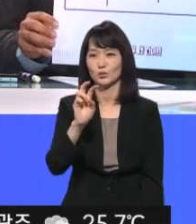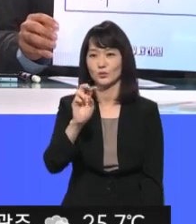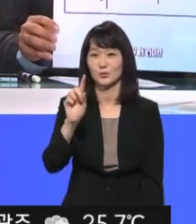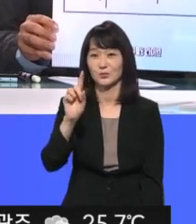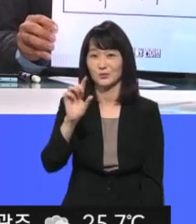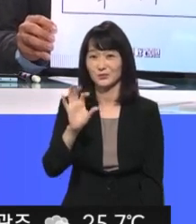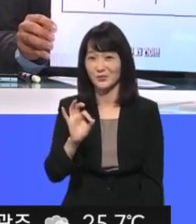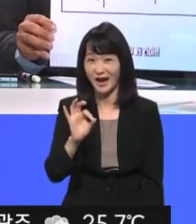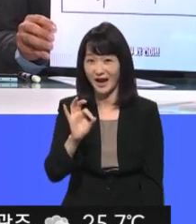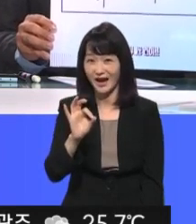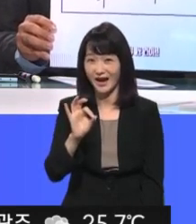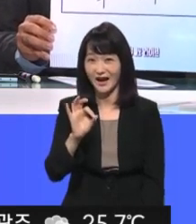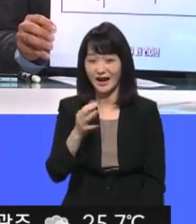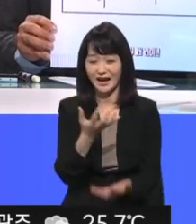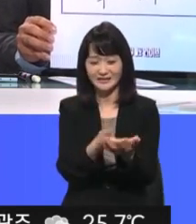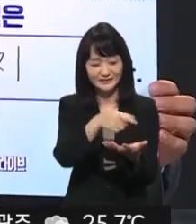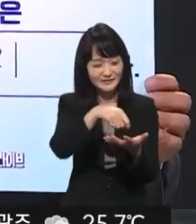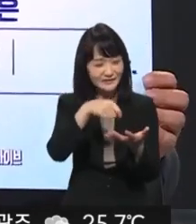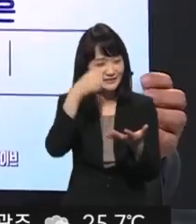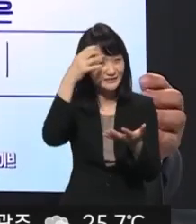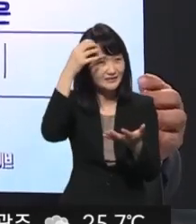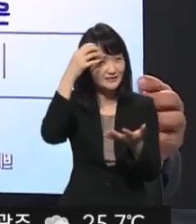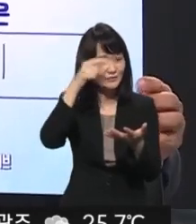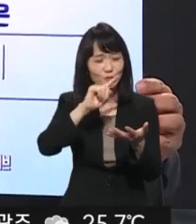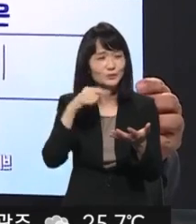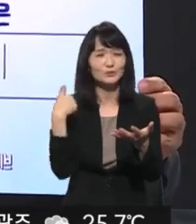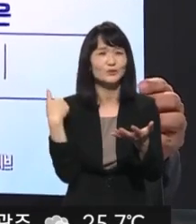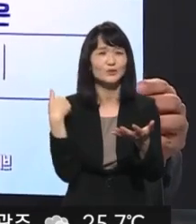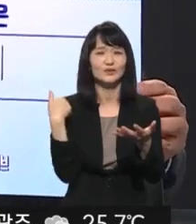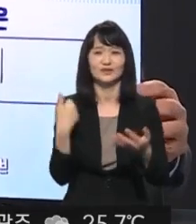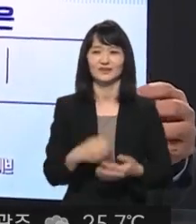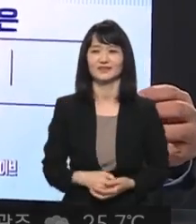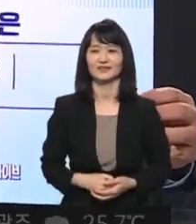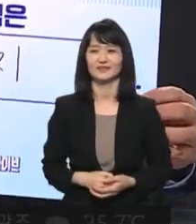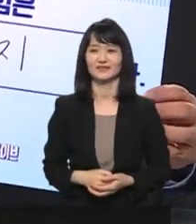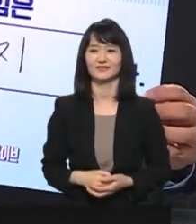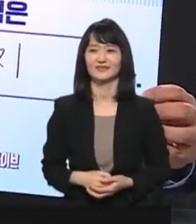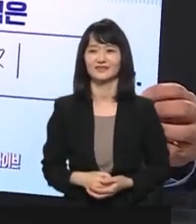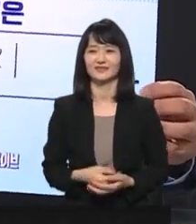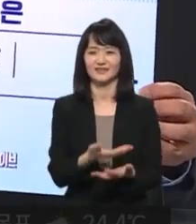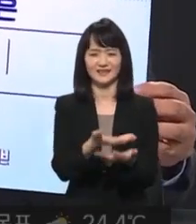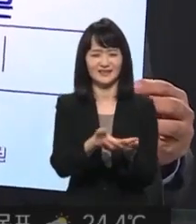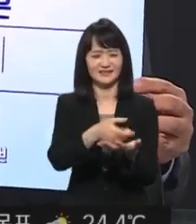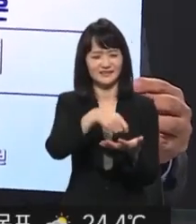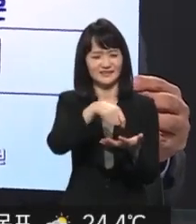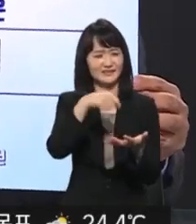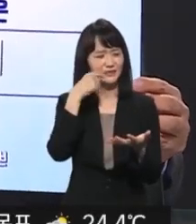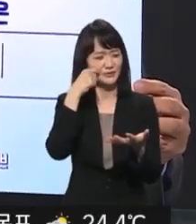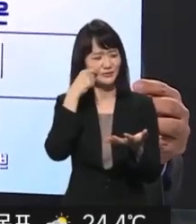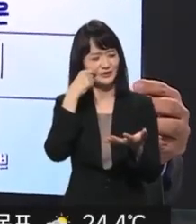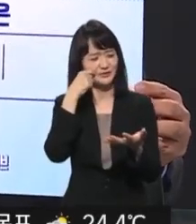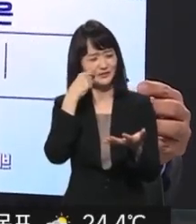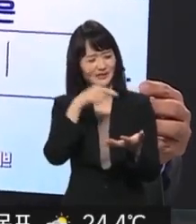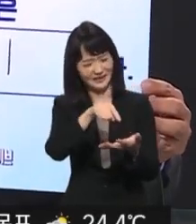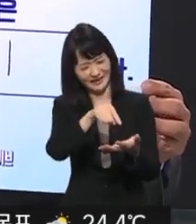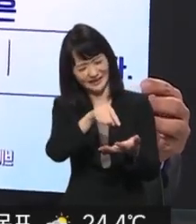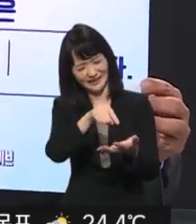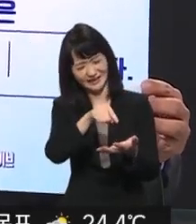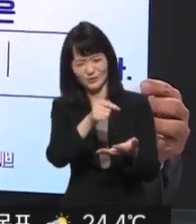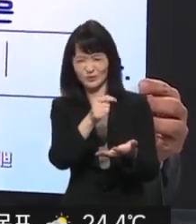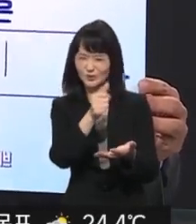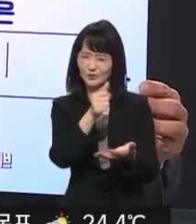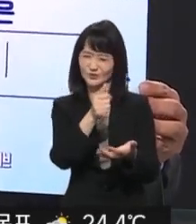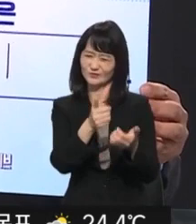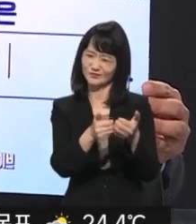하라 라는 생각을 갖습니다 동 망 쉬운데 도착하자 택해 있어야 한다 뭐 쓰시는 어떻게 후드 있네요 아 아까 아아